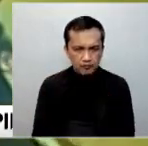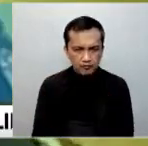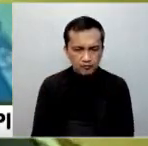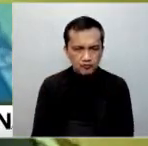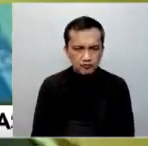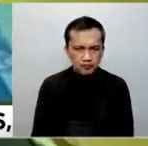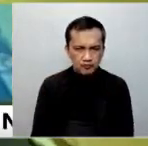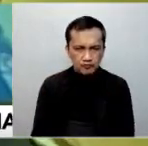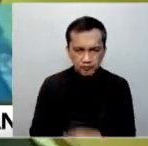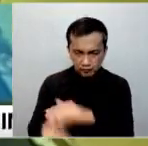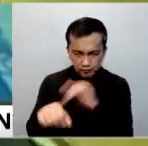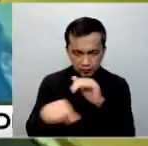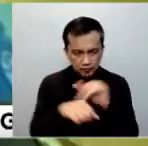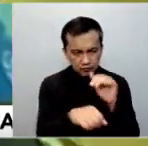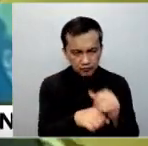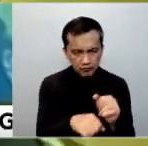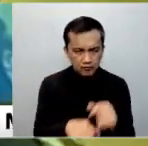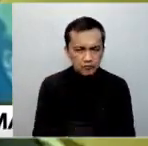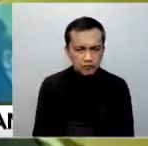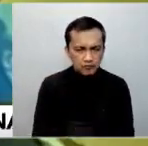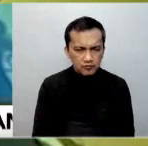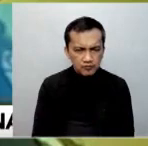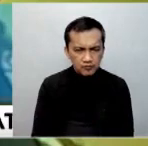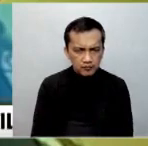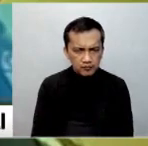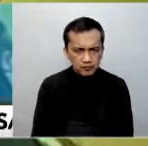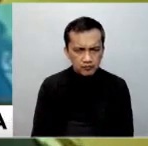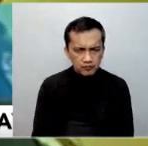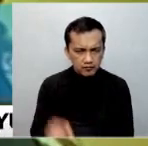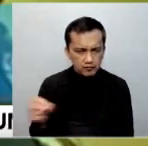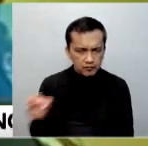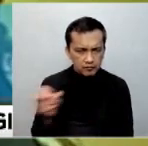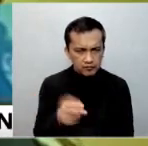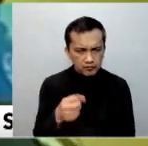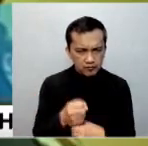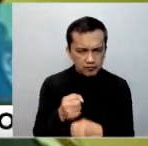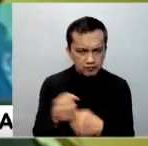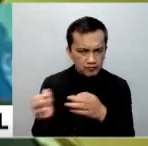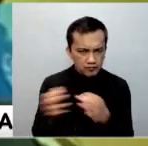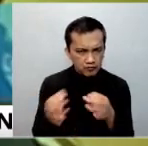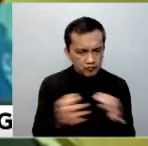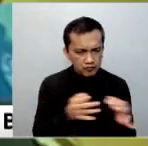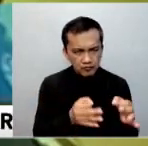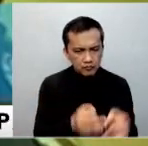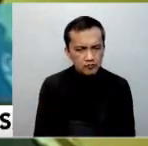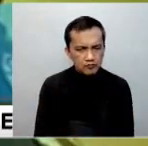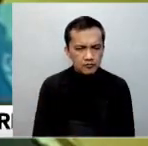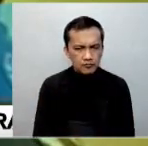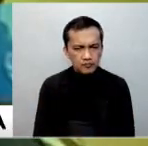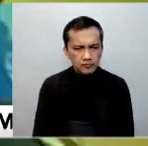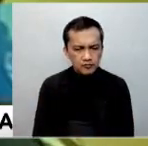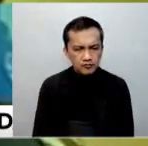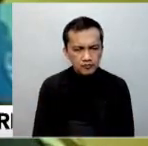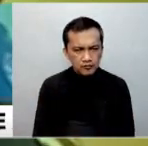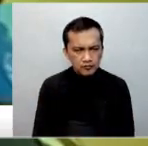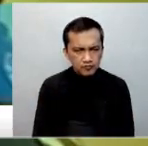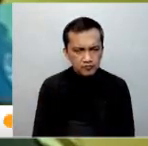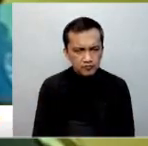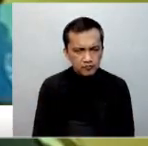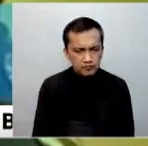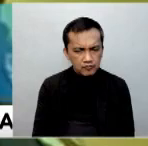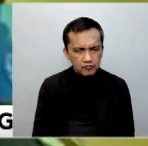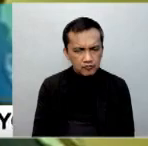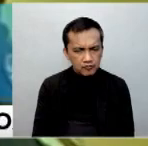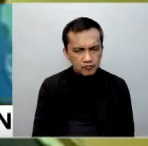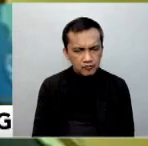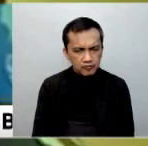sila lahat tapos pinagawa ko sila ng explanation. Pinag-explain ko sir. Tapos nirelieve